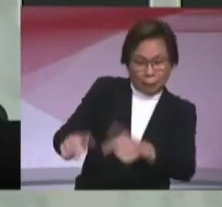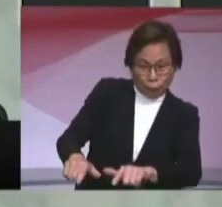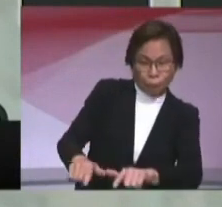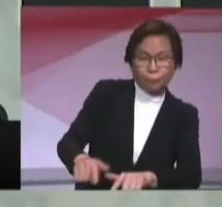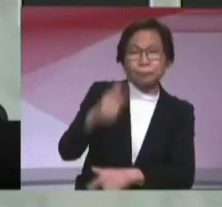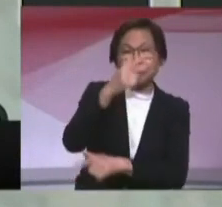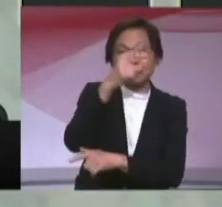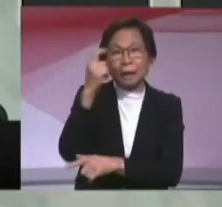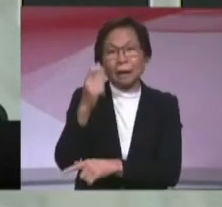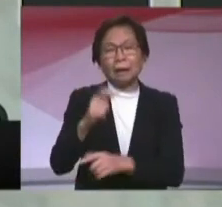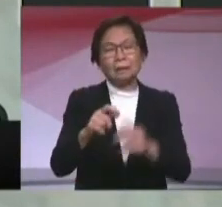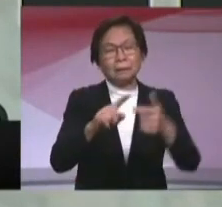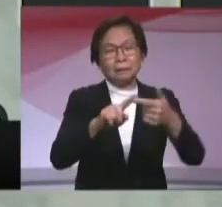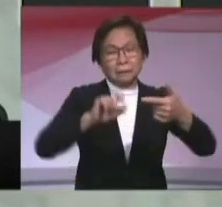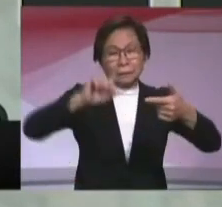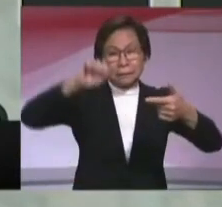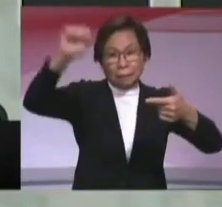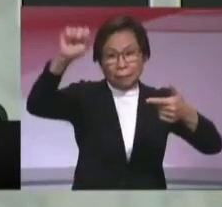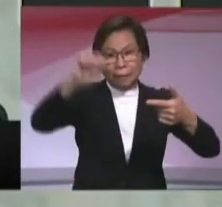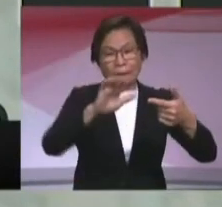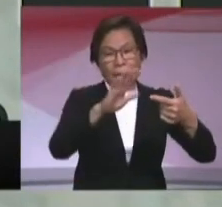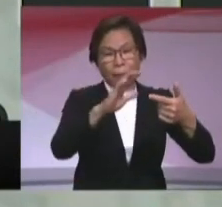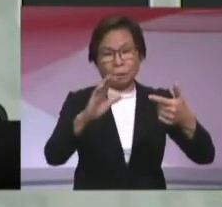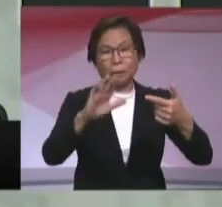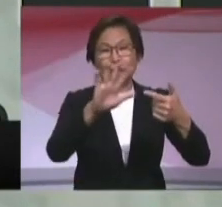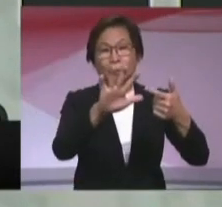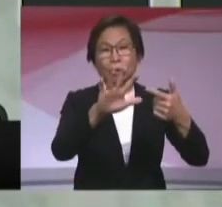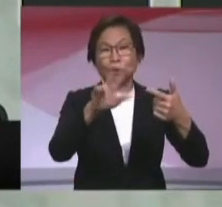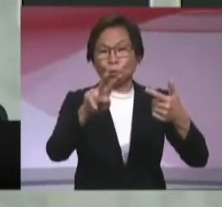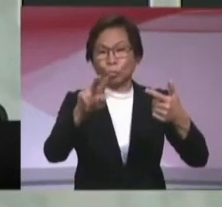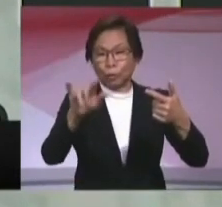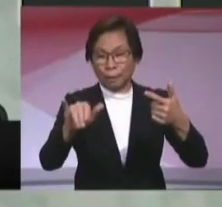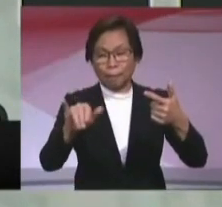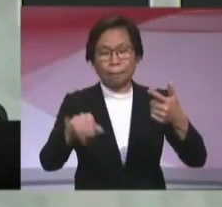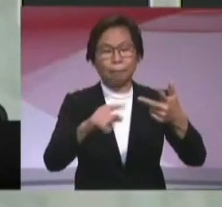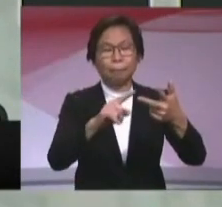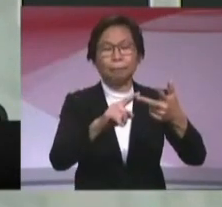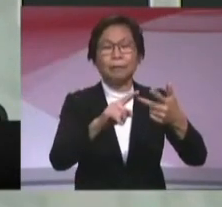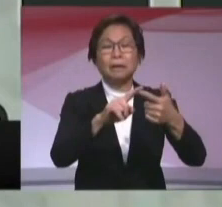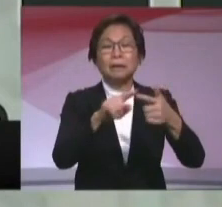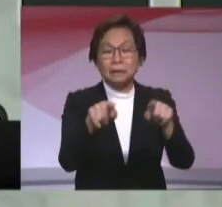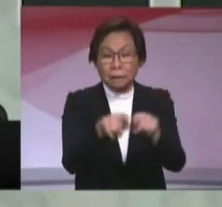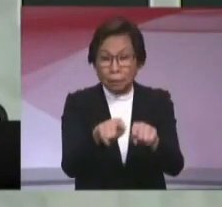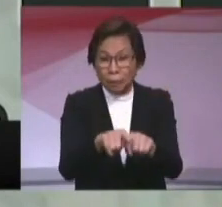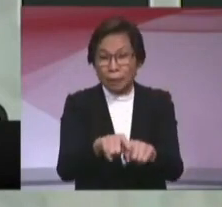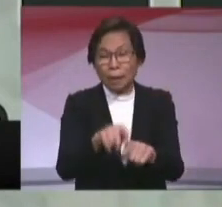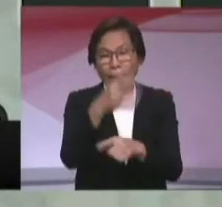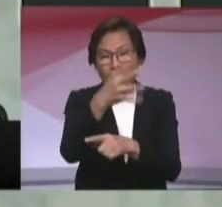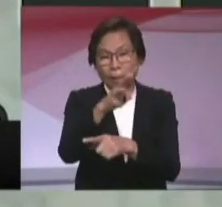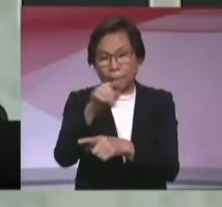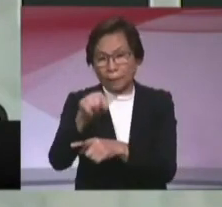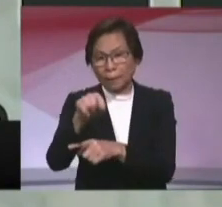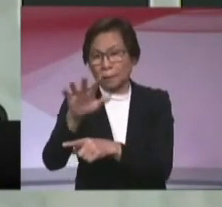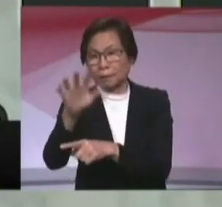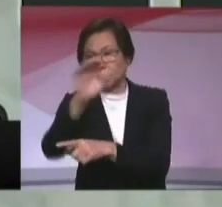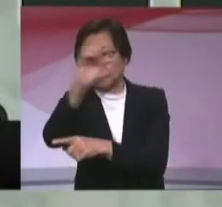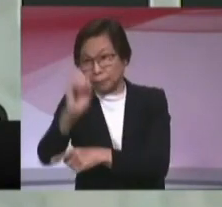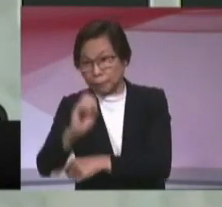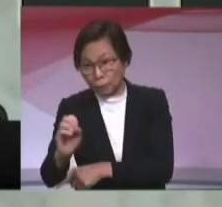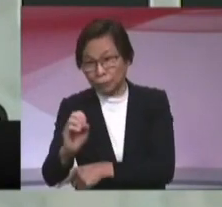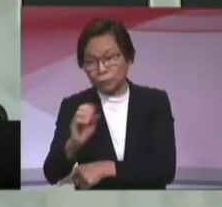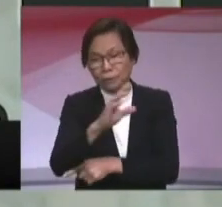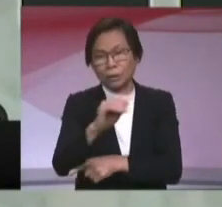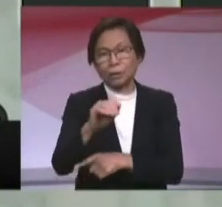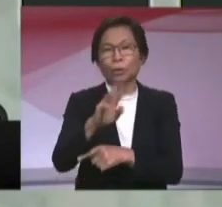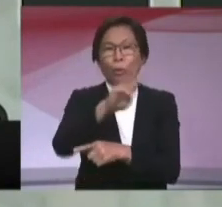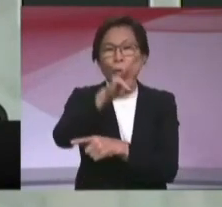Ini diikuti oleh negeri Sabah sebanyak 526 kes iaitu bersamaan dengan 14.5%